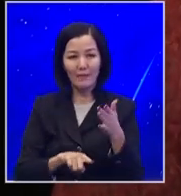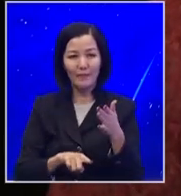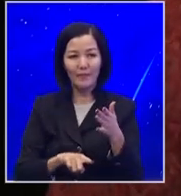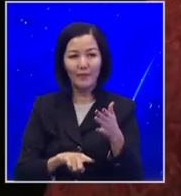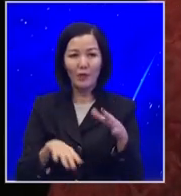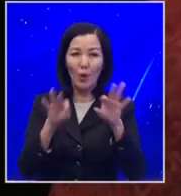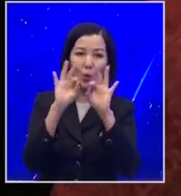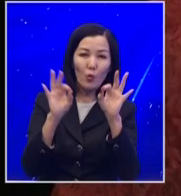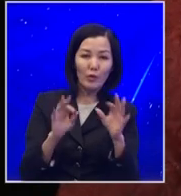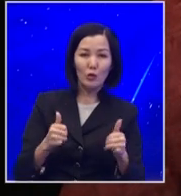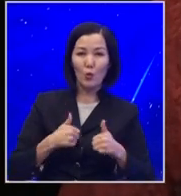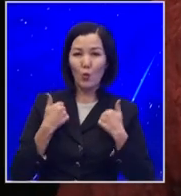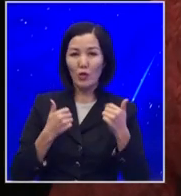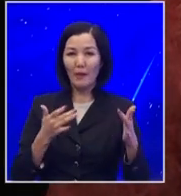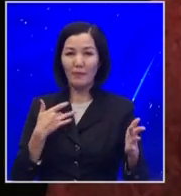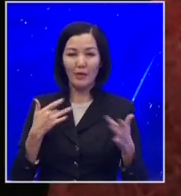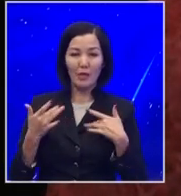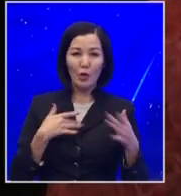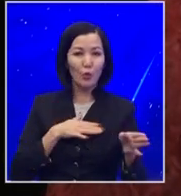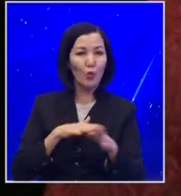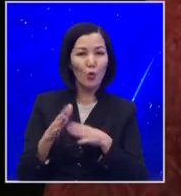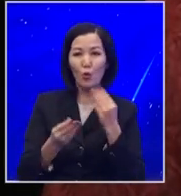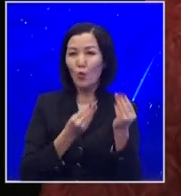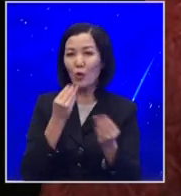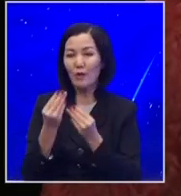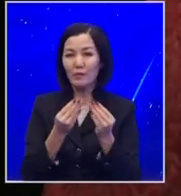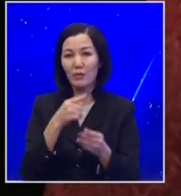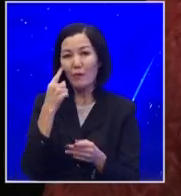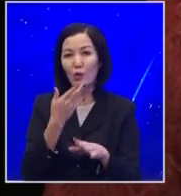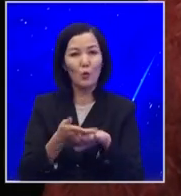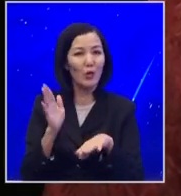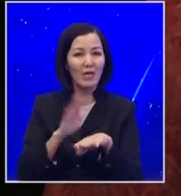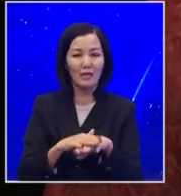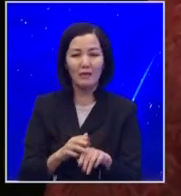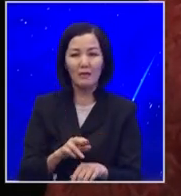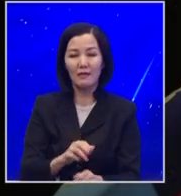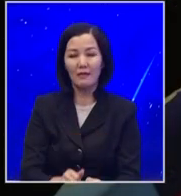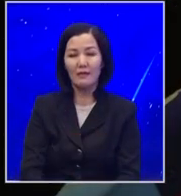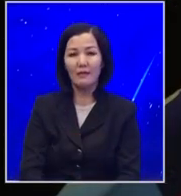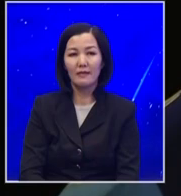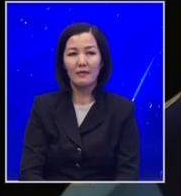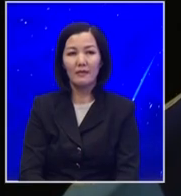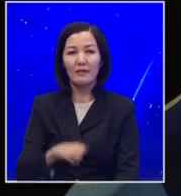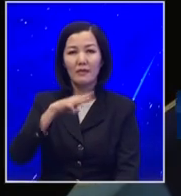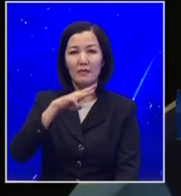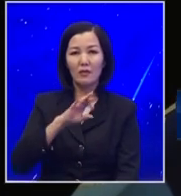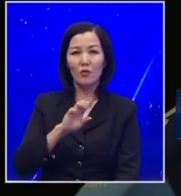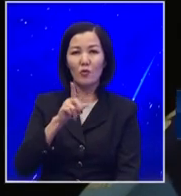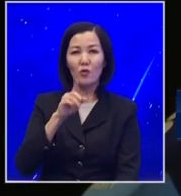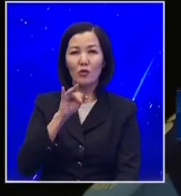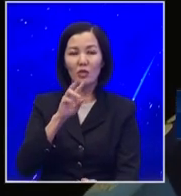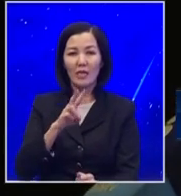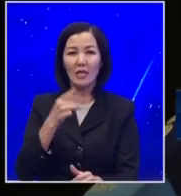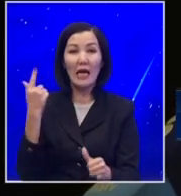бір бейнені шығардық, енді бірақ Абай толық сомдап шықтым деп айту бұл әрине ағаттық болатын шығар. Тоғжанның атын өзін атау